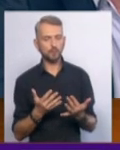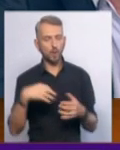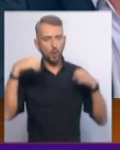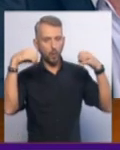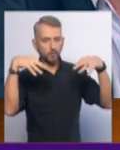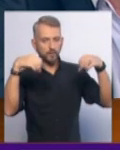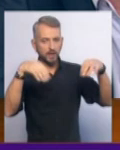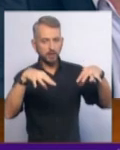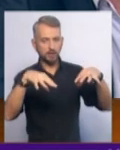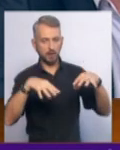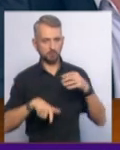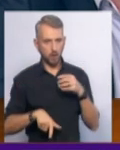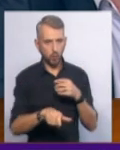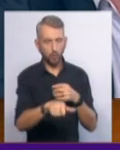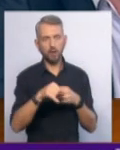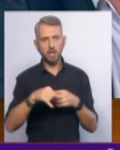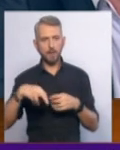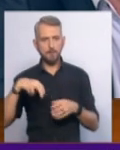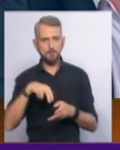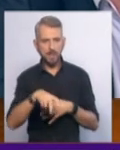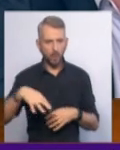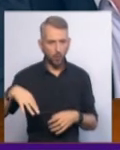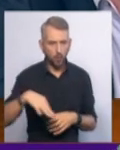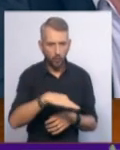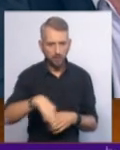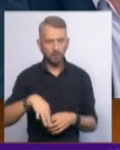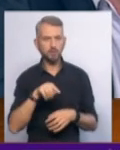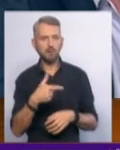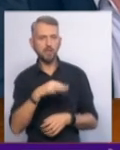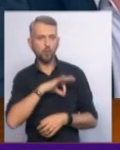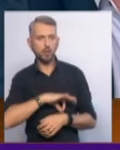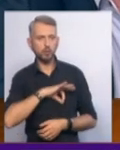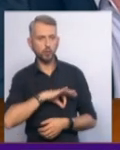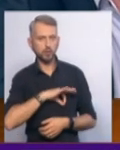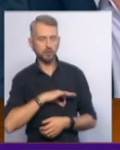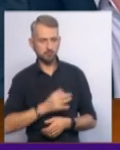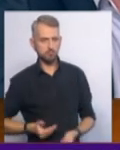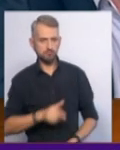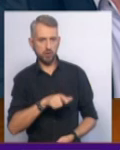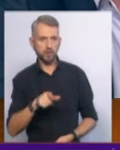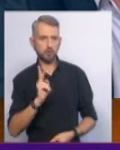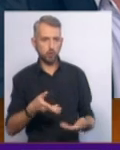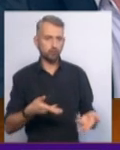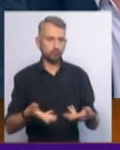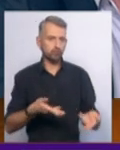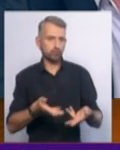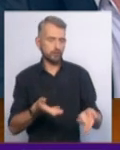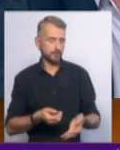освітлення на дорогах, а й на переходах, на там, де користуються саме мешканці, які пішки йдуть.